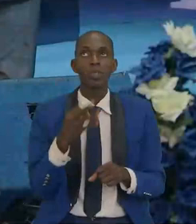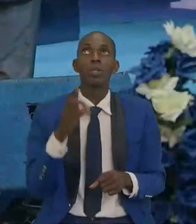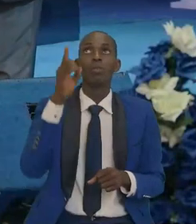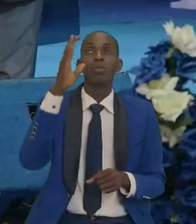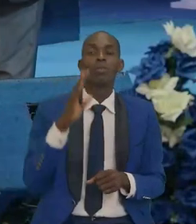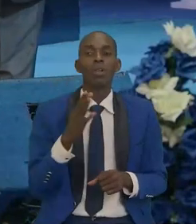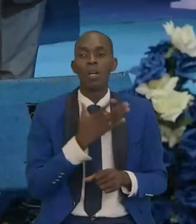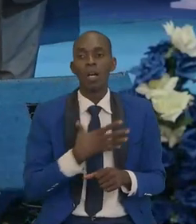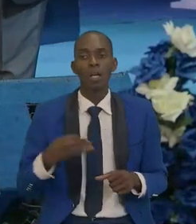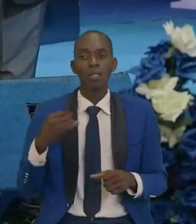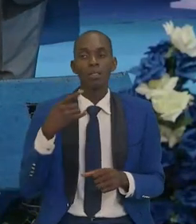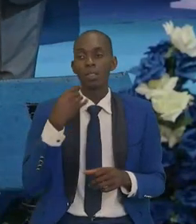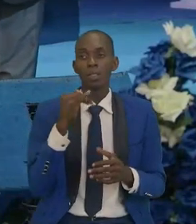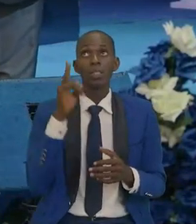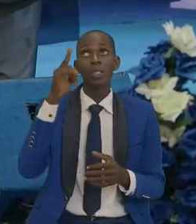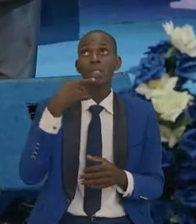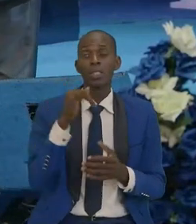embrasse la promesse de Dieu